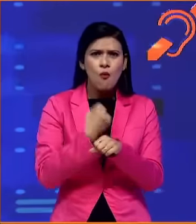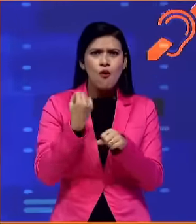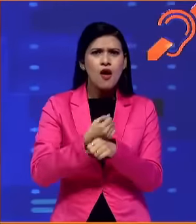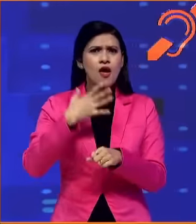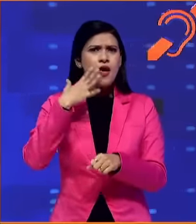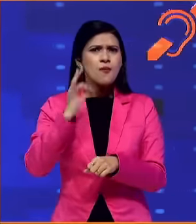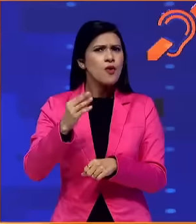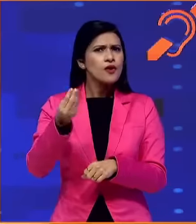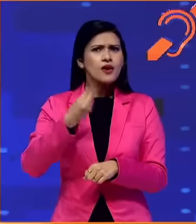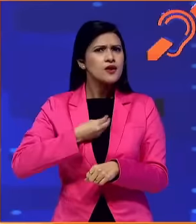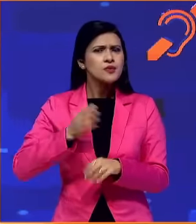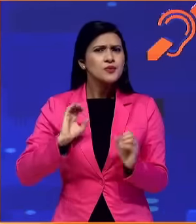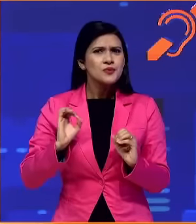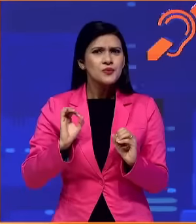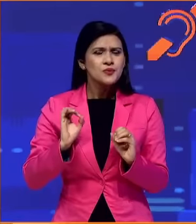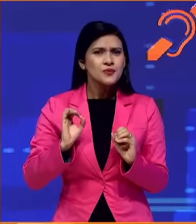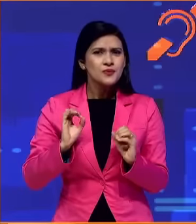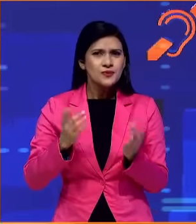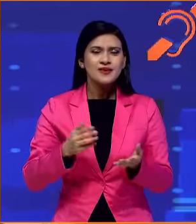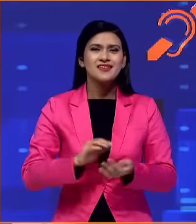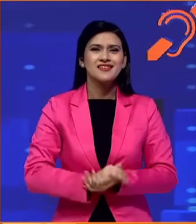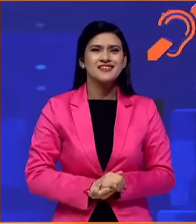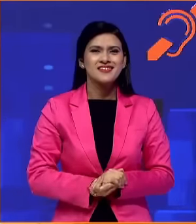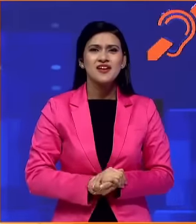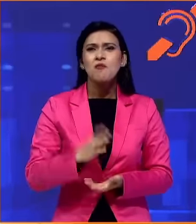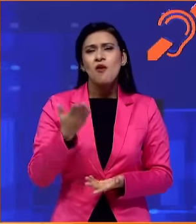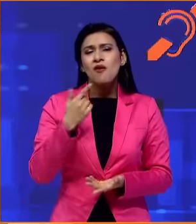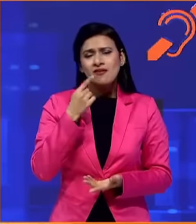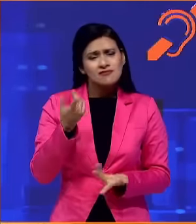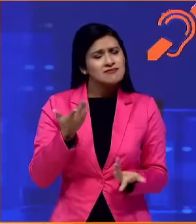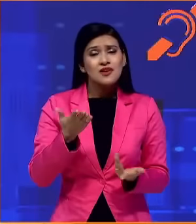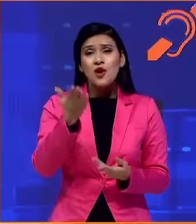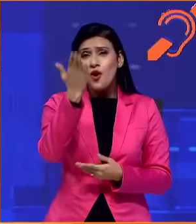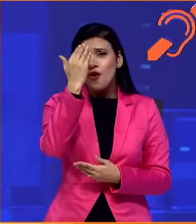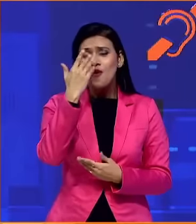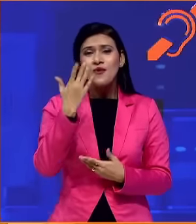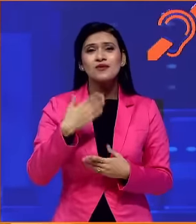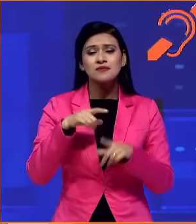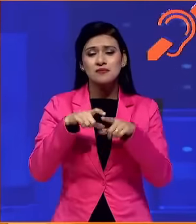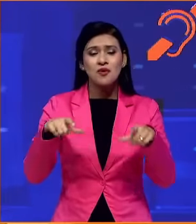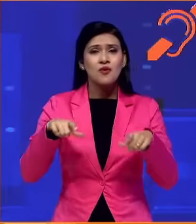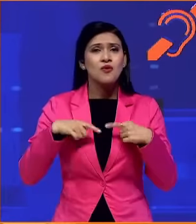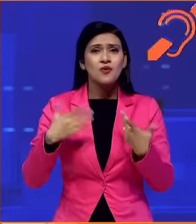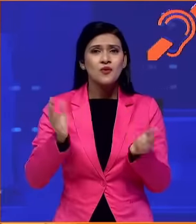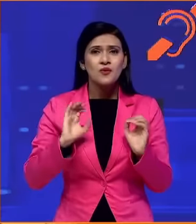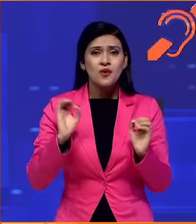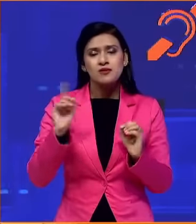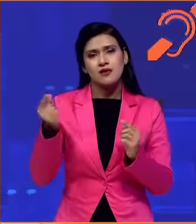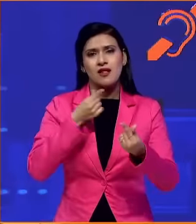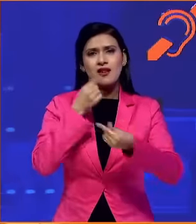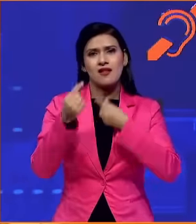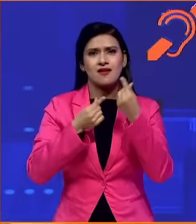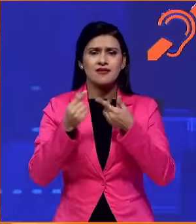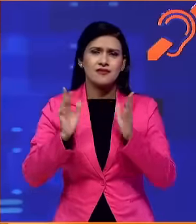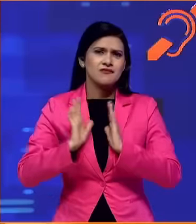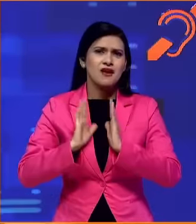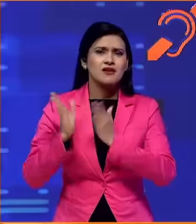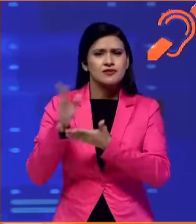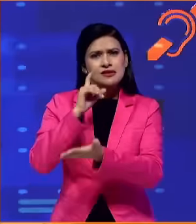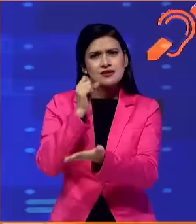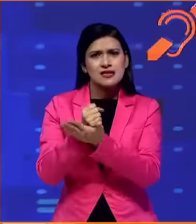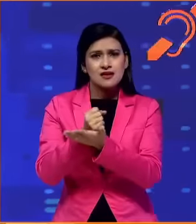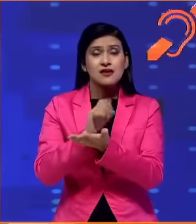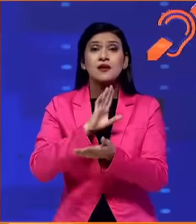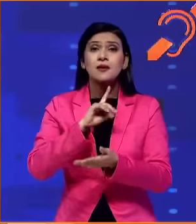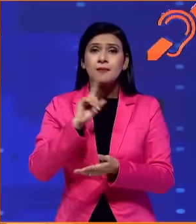महत्वक्योंनहींदियागया?जैसाकिमैंनेकहा,जिनलोगोंको निमंत्रणनहींमिलाहै,वे अपनेविचारव्यक्तकरनेकेलिएस्वतंत्रहैं।लेकिनयह सचहैकिअगरराजस्थानके